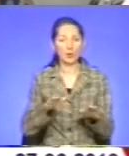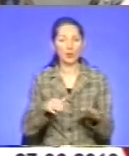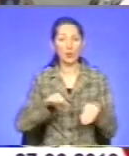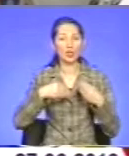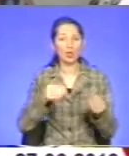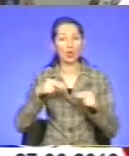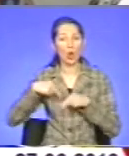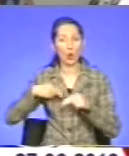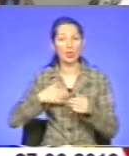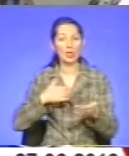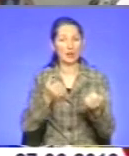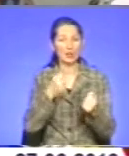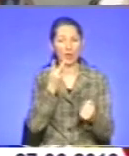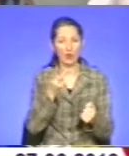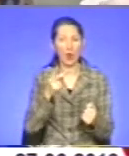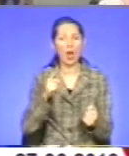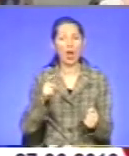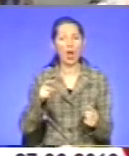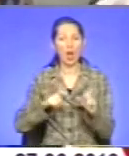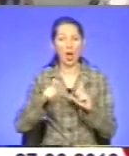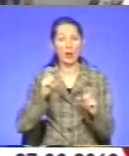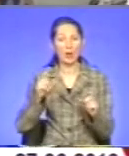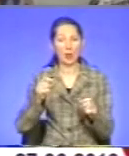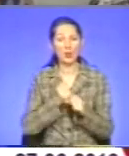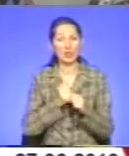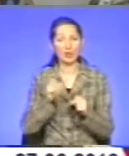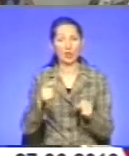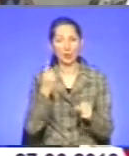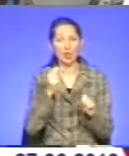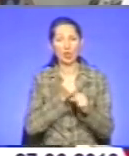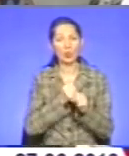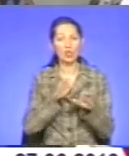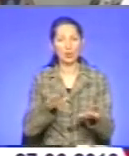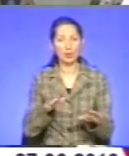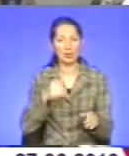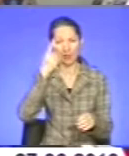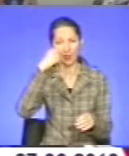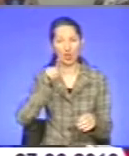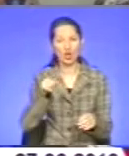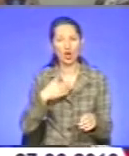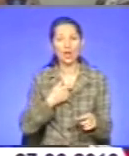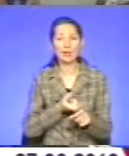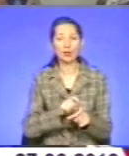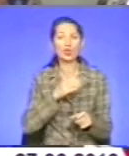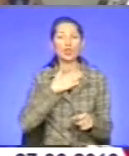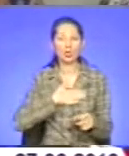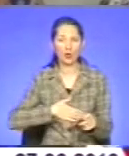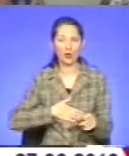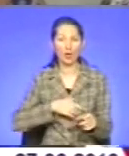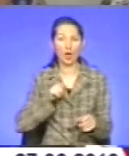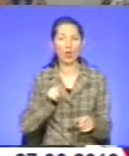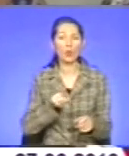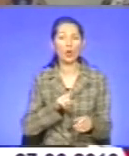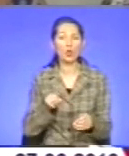двох працівників на перше робоче місце. Ви знаєте, що я дуже задоволена того,